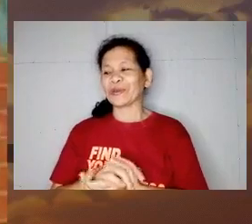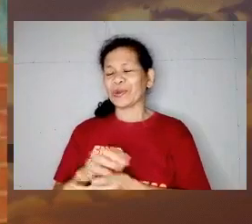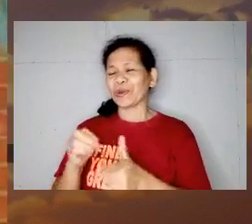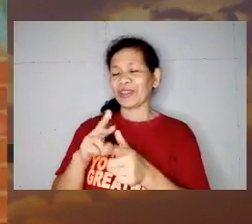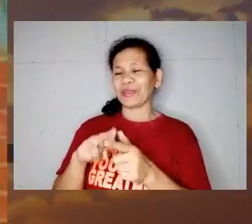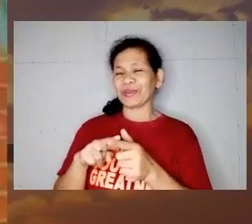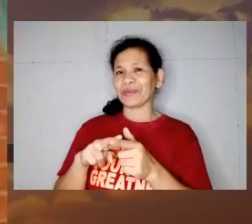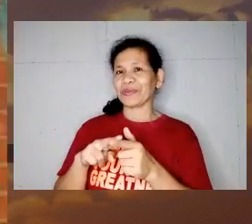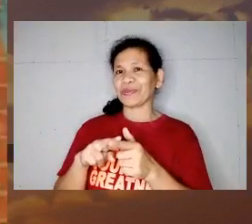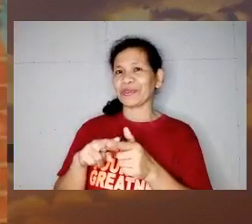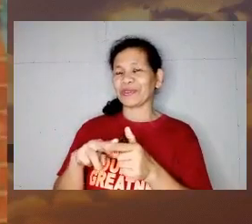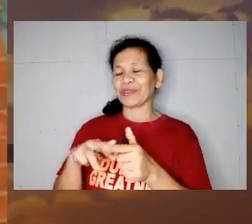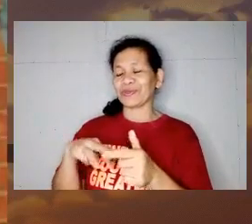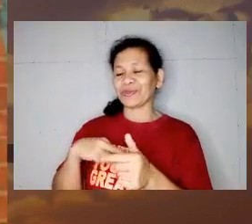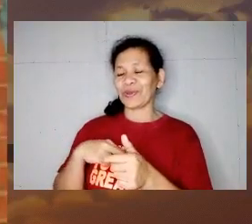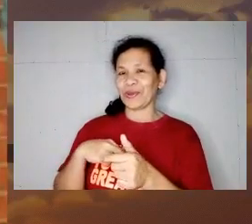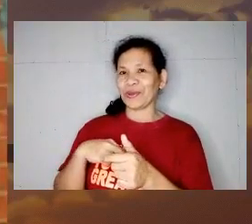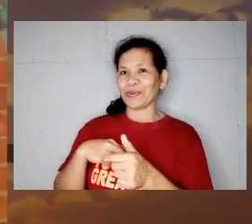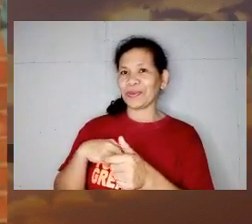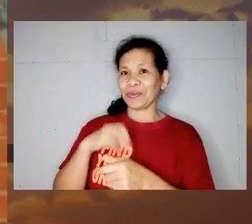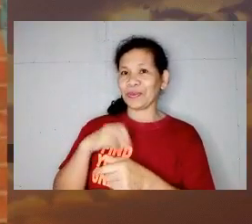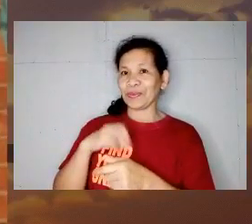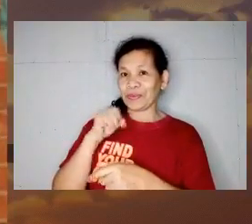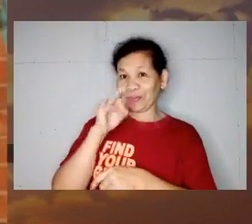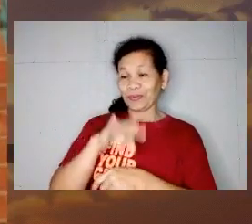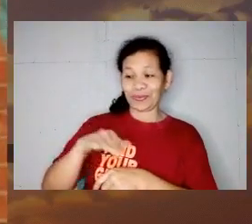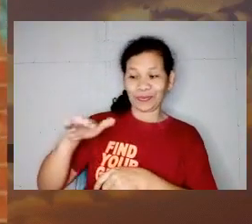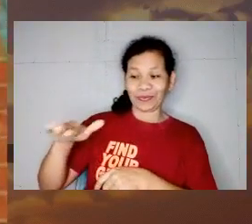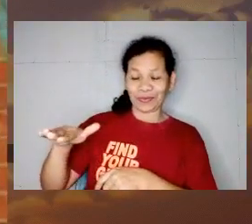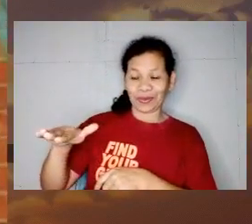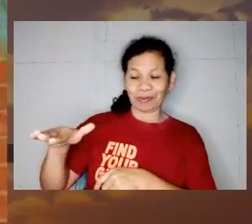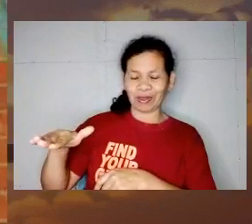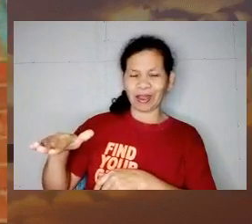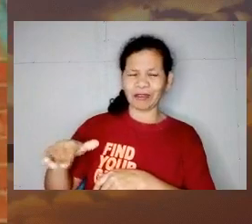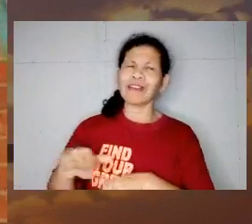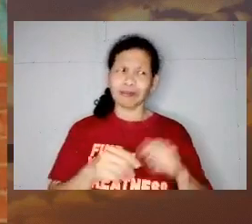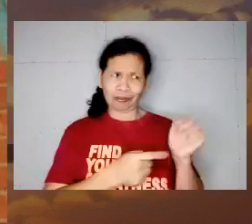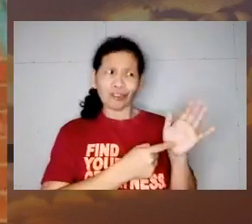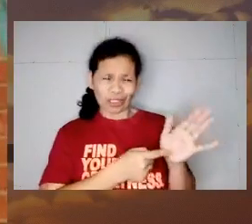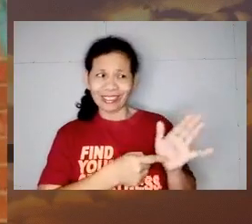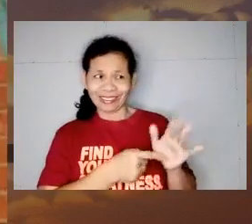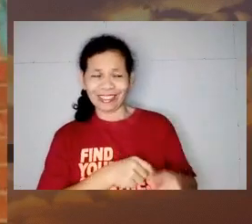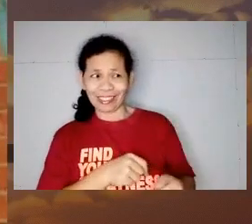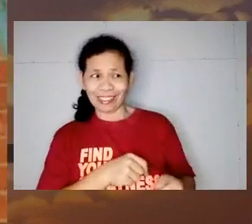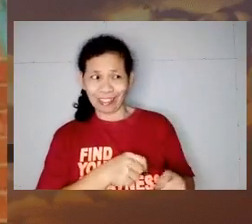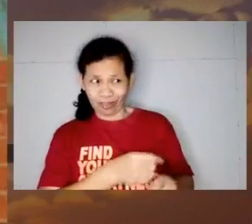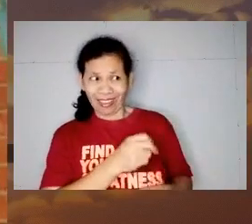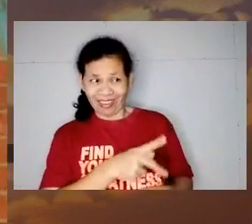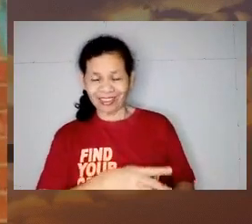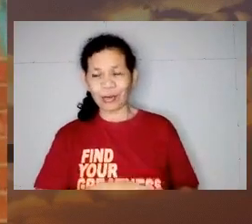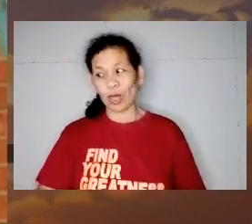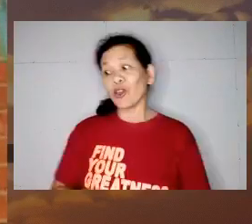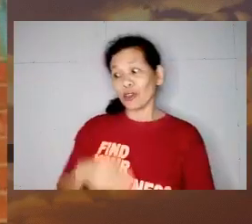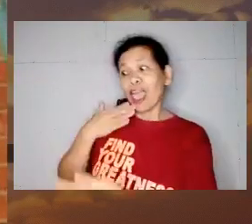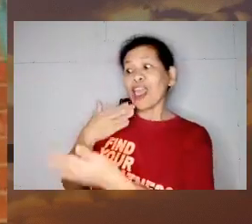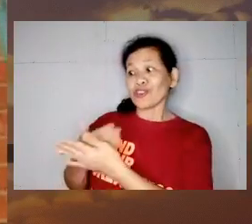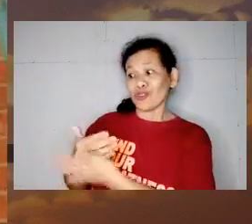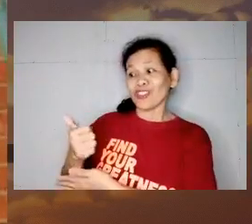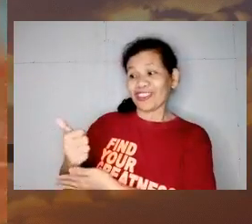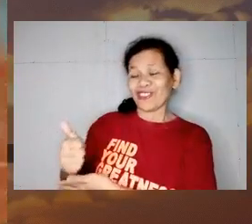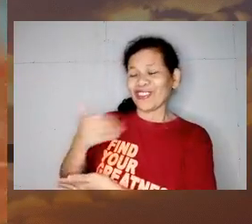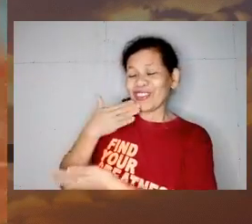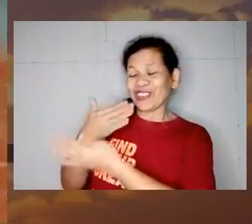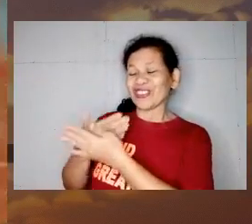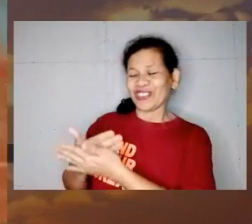So, tuwang-tuwa, mga bata. Ganon din ang kung tayo'y nasa trabaho na. Ang